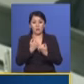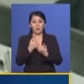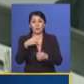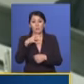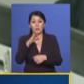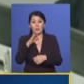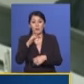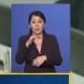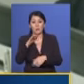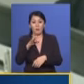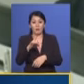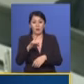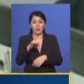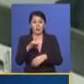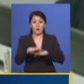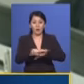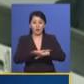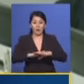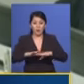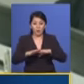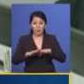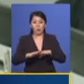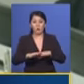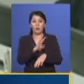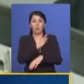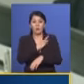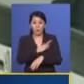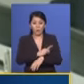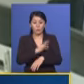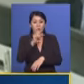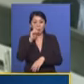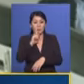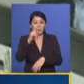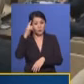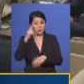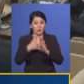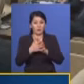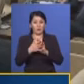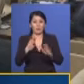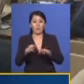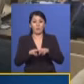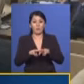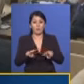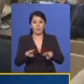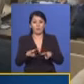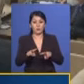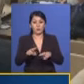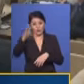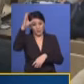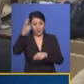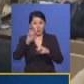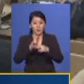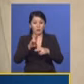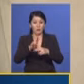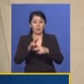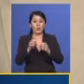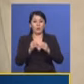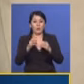платформалар жалпы халыққа біртұтас қолжетімді болу үшін түсінікті болу керек деп ойлаймын. Министр қазір білім беру бойынша барлығы